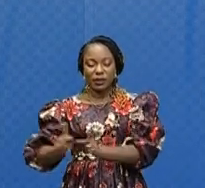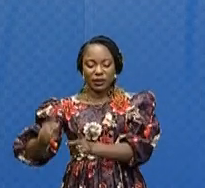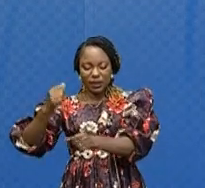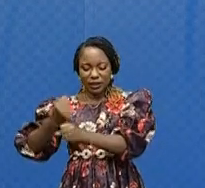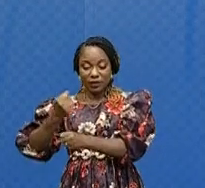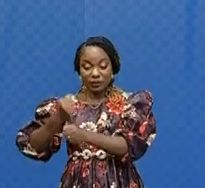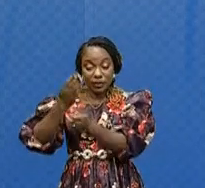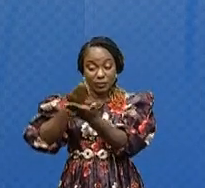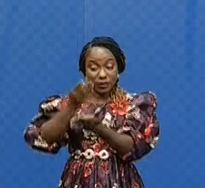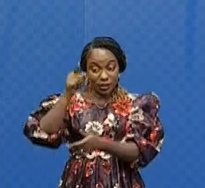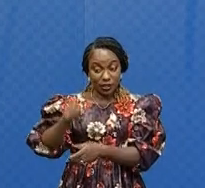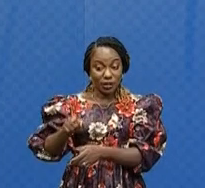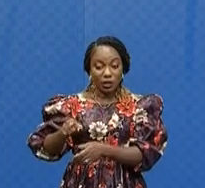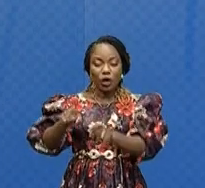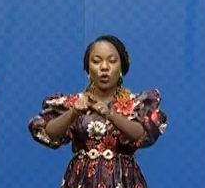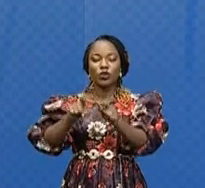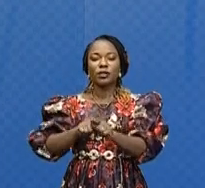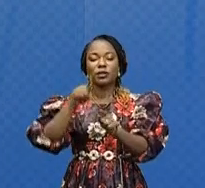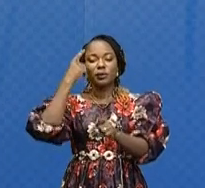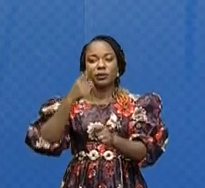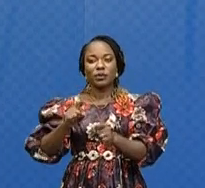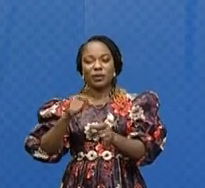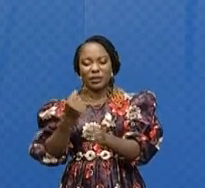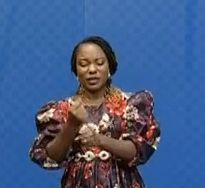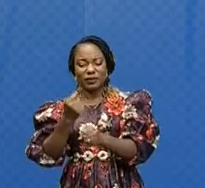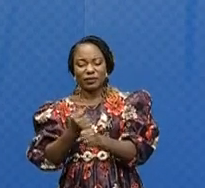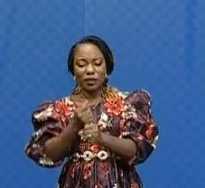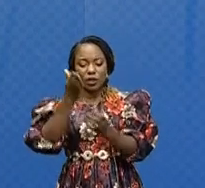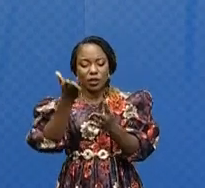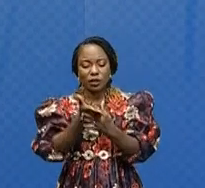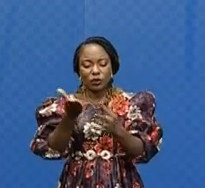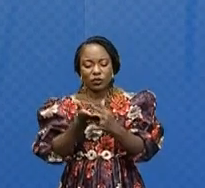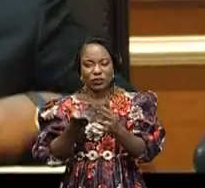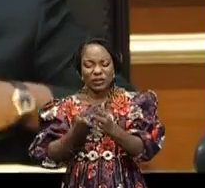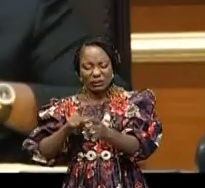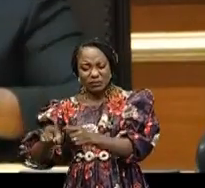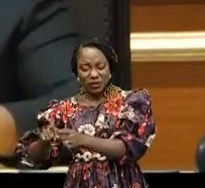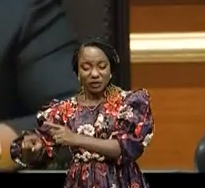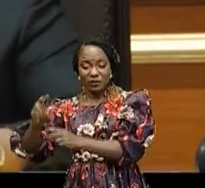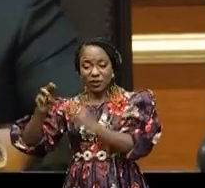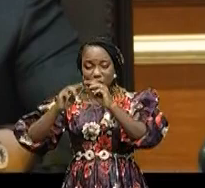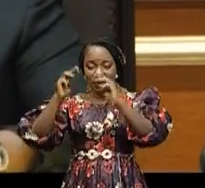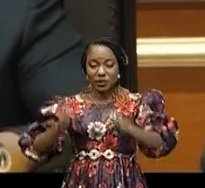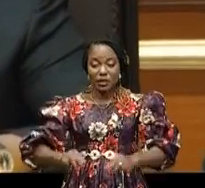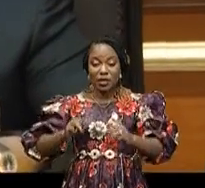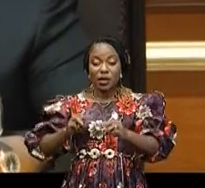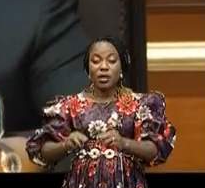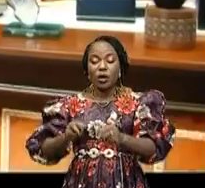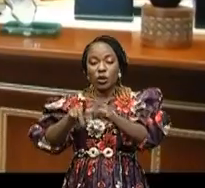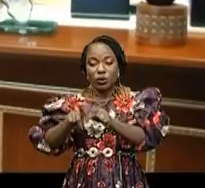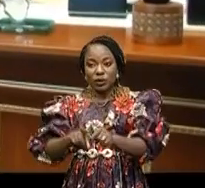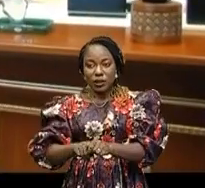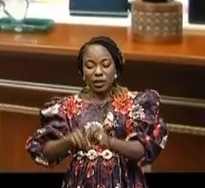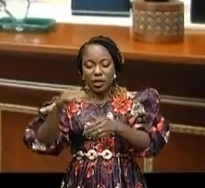exercice budgétaire, l'appurement dans la chaîne d'exécution des dossiers des ministres sectoriels régulièrement engagés et liquidés, ce